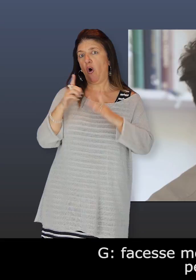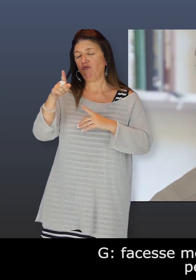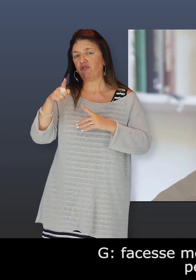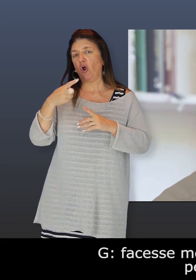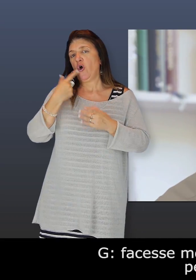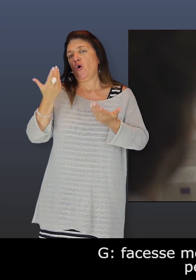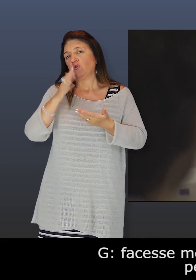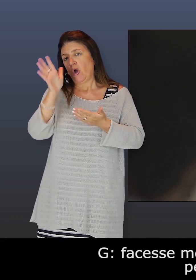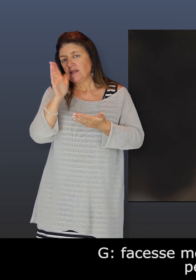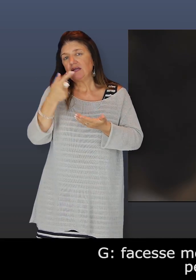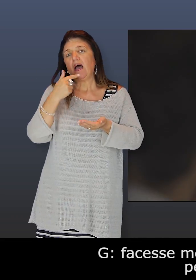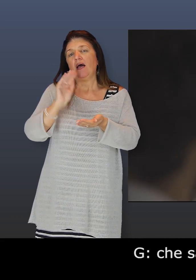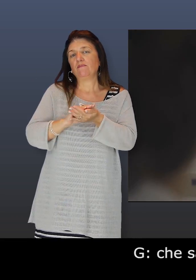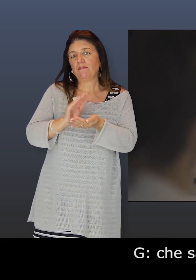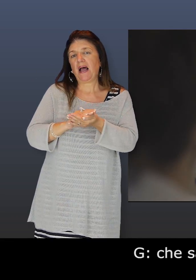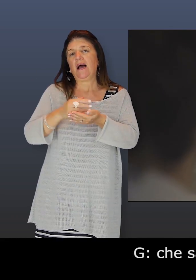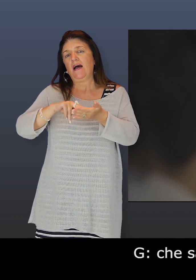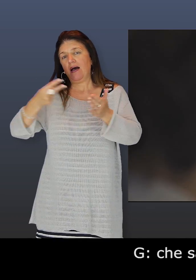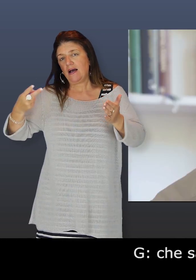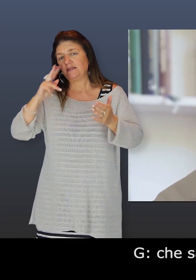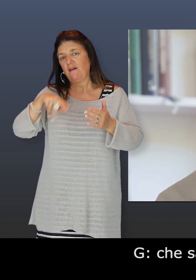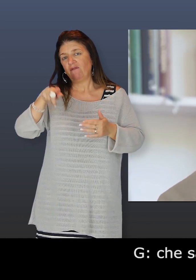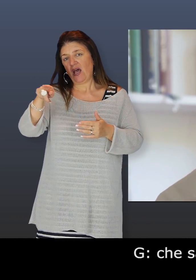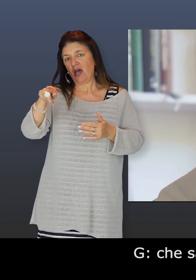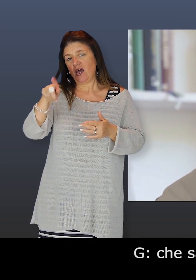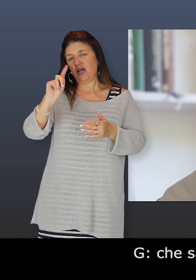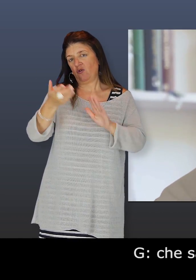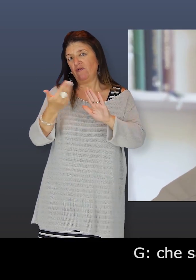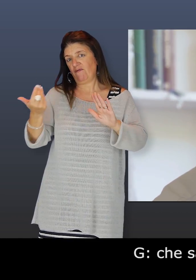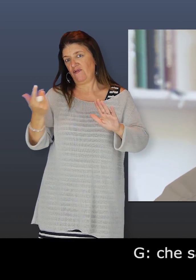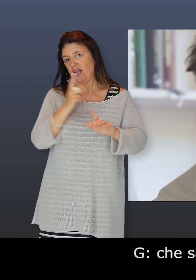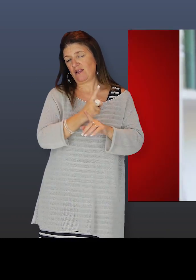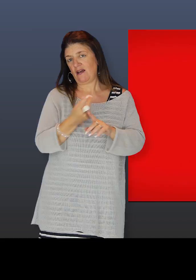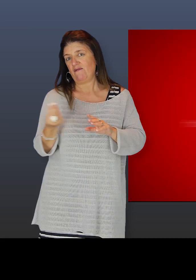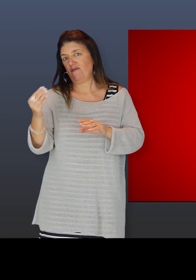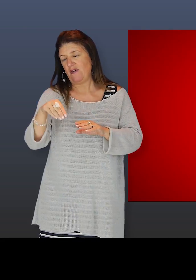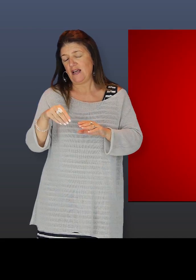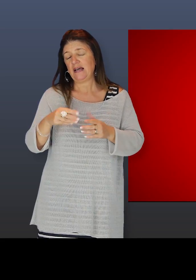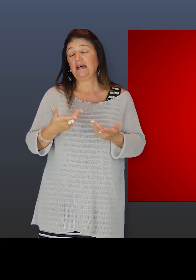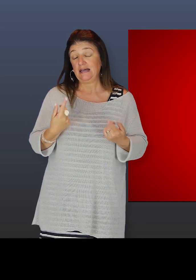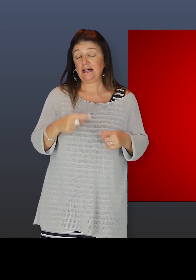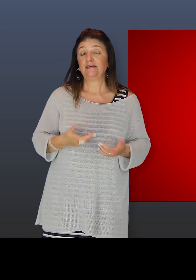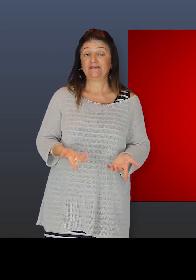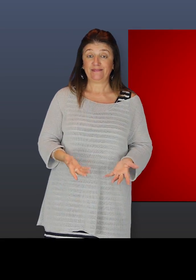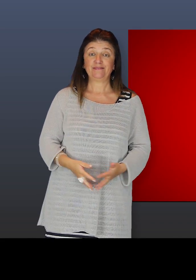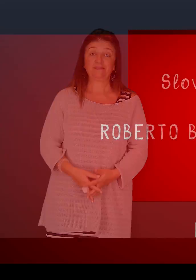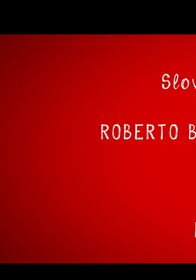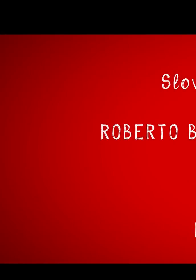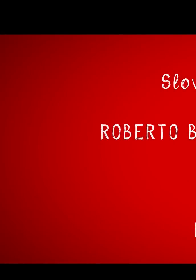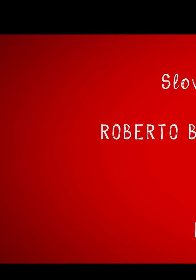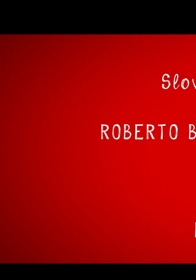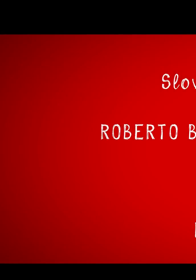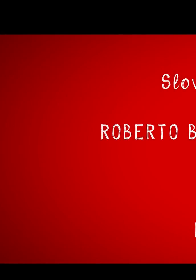carboidrati, per esempio pasta, pane, che sarebbero stati da rimpiazzare. Invece. Per approfondire i temi della